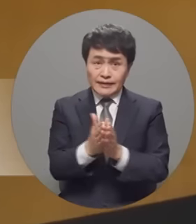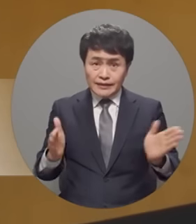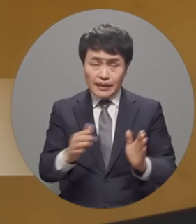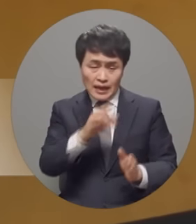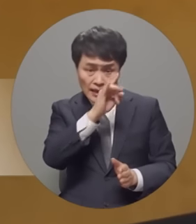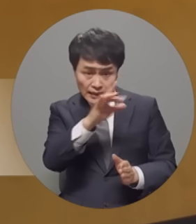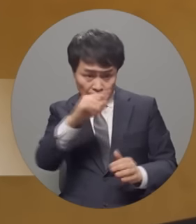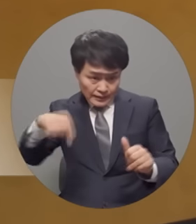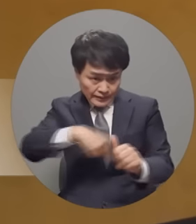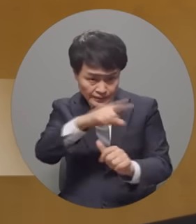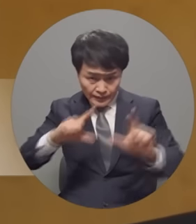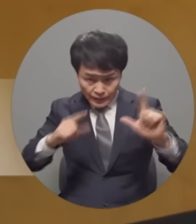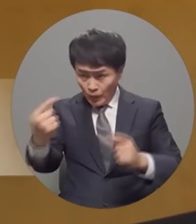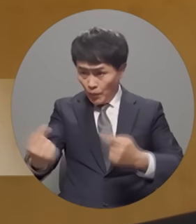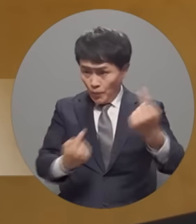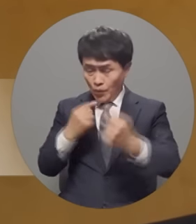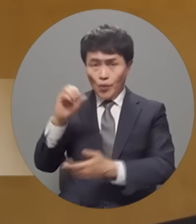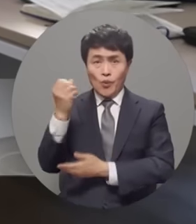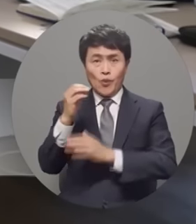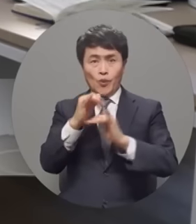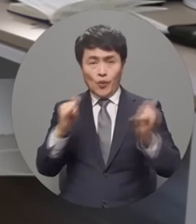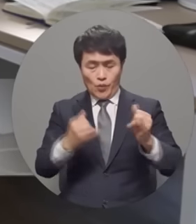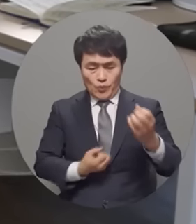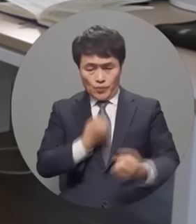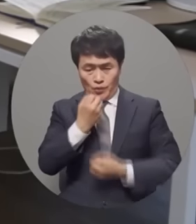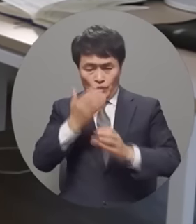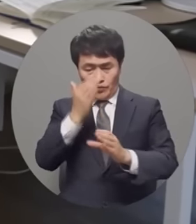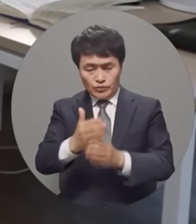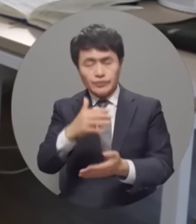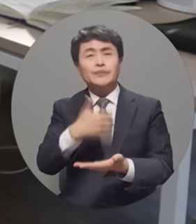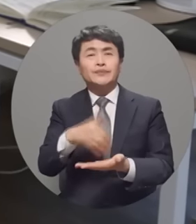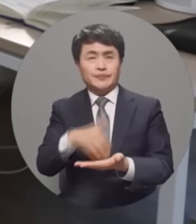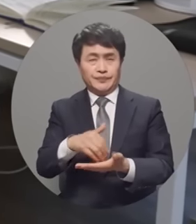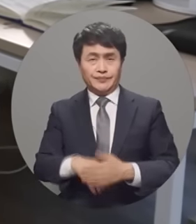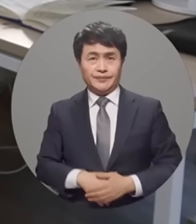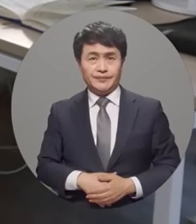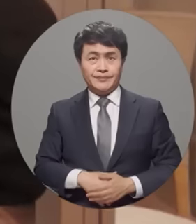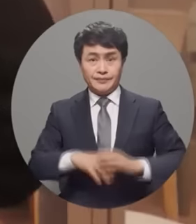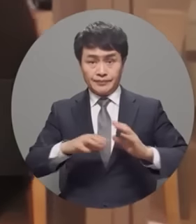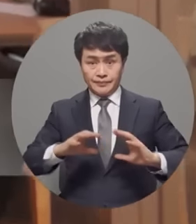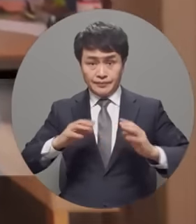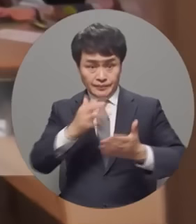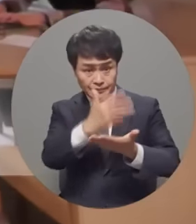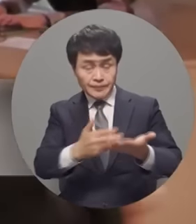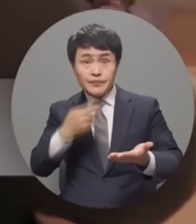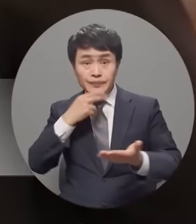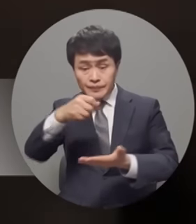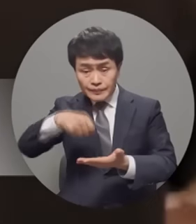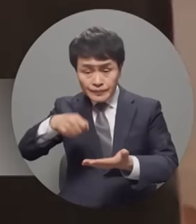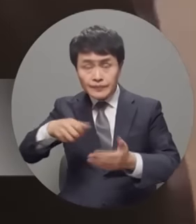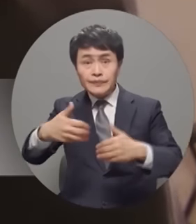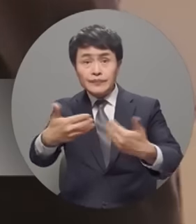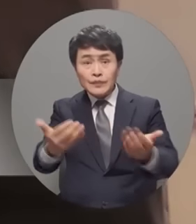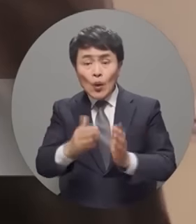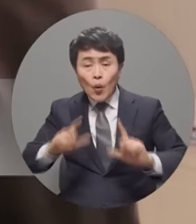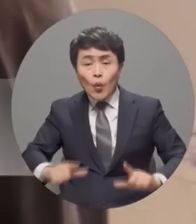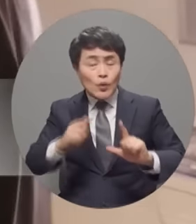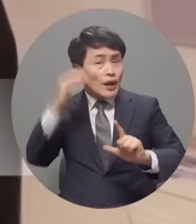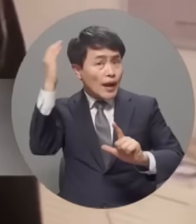실태 조사 보고와 언론인 진술 등으로만 산정됐습니다. 국경 없는 기자회는 올해 들어서도